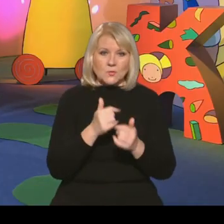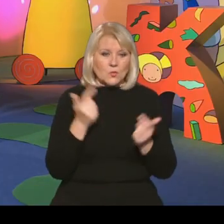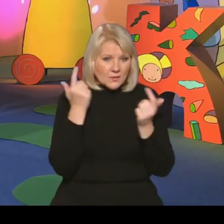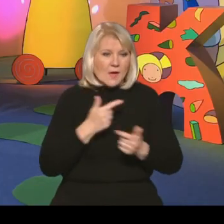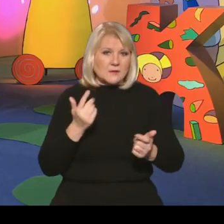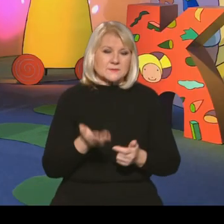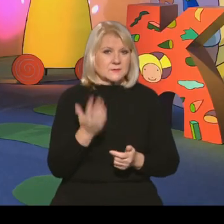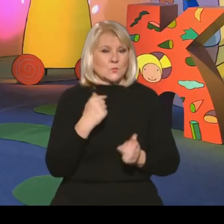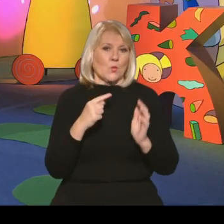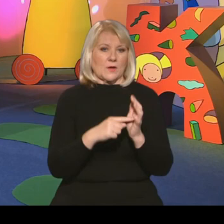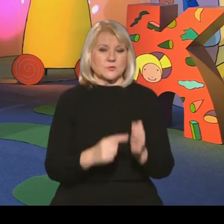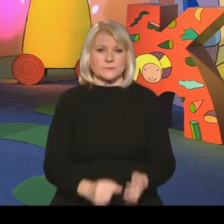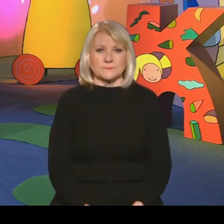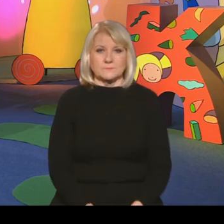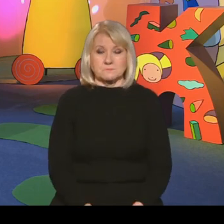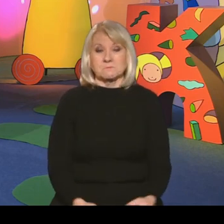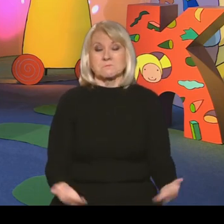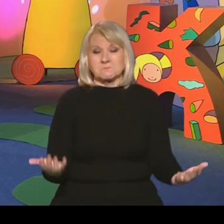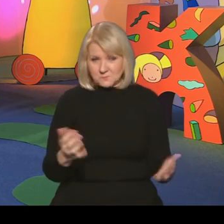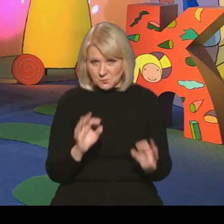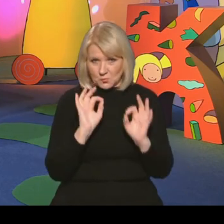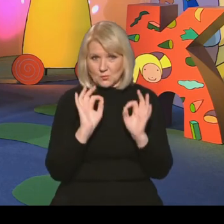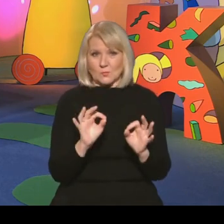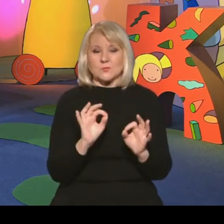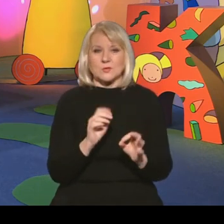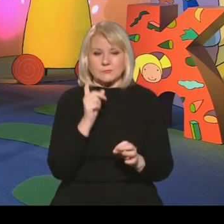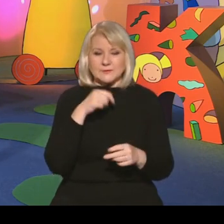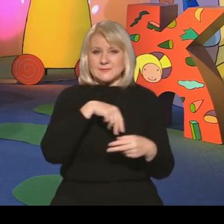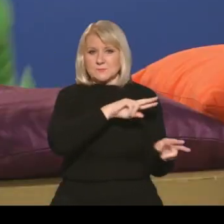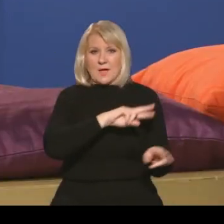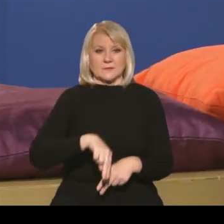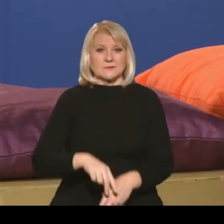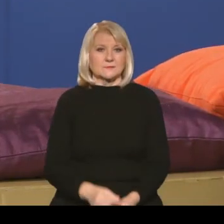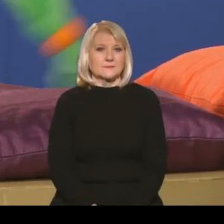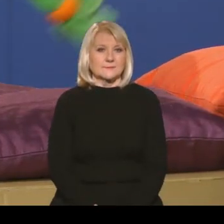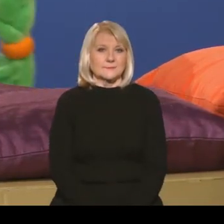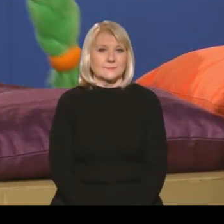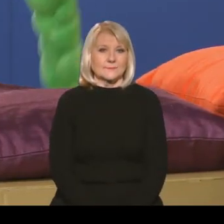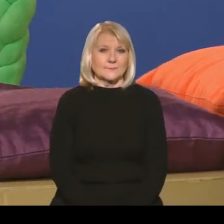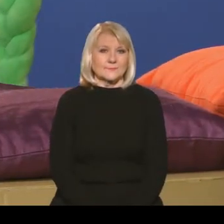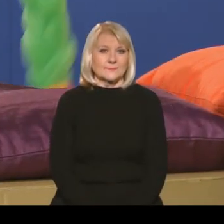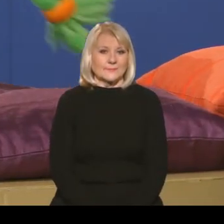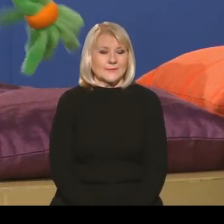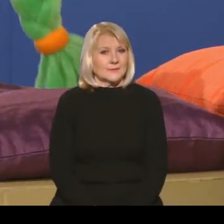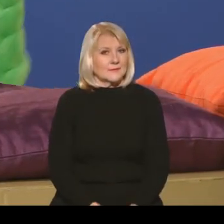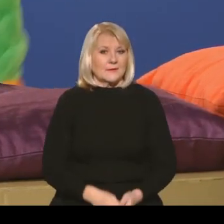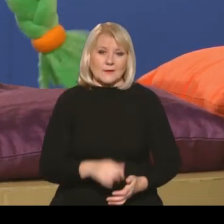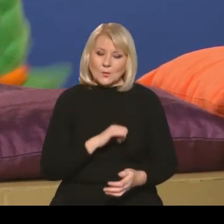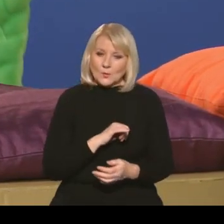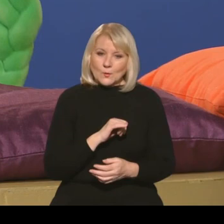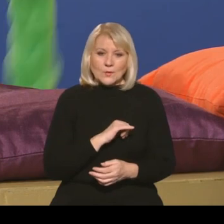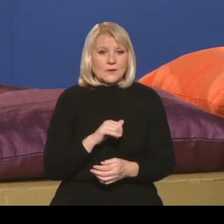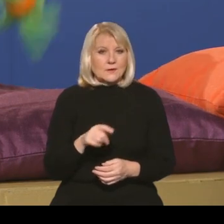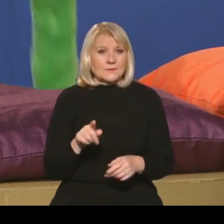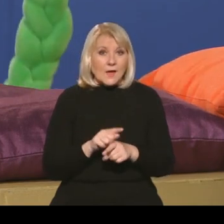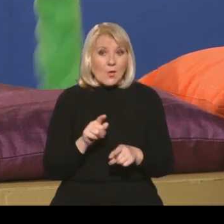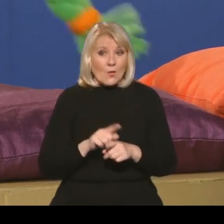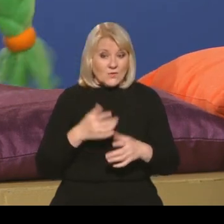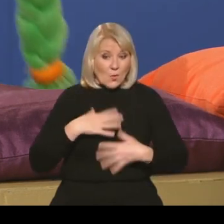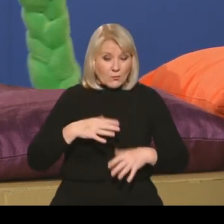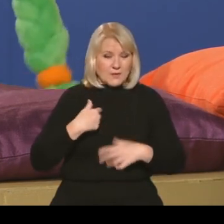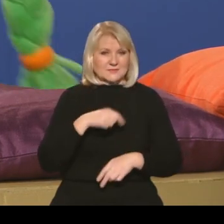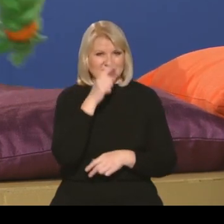se ví, že chceme. No tak jo, hned jsem zpátky. Teda, tak na takové oblečení